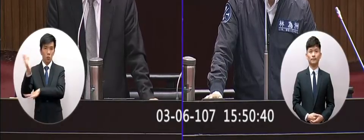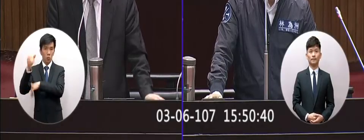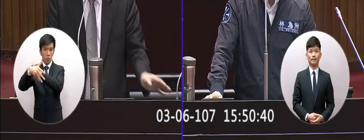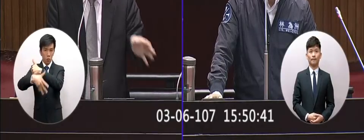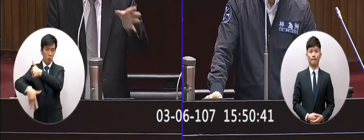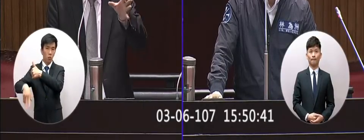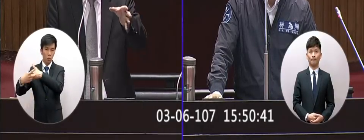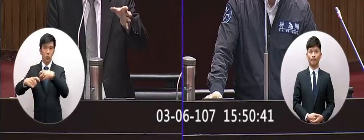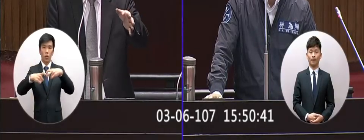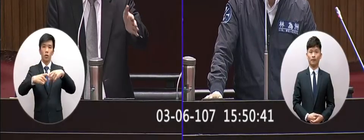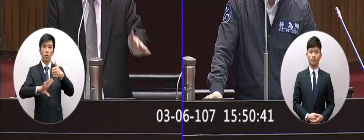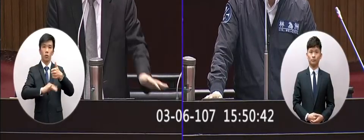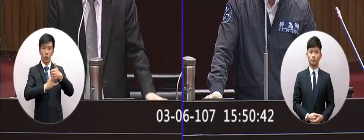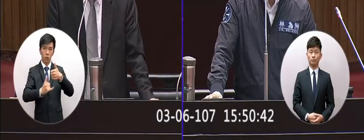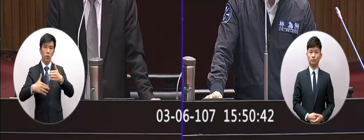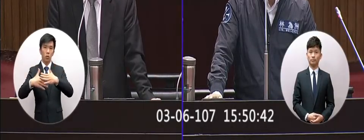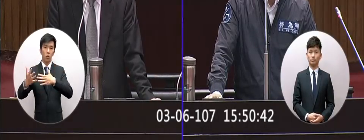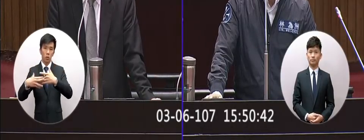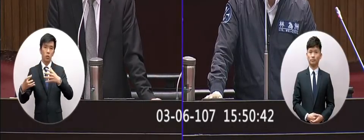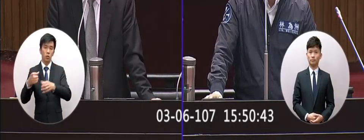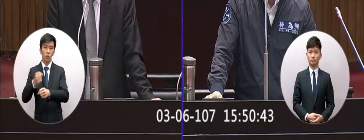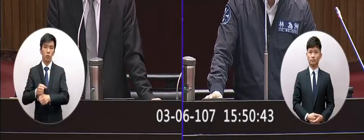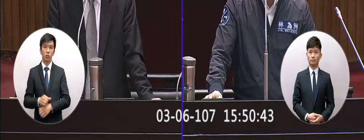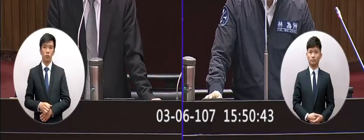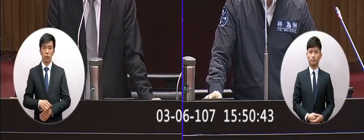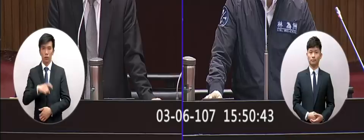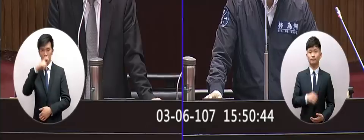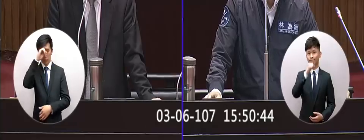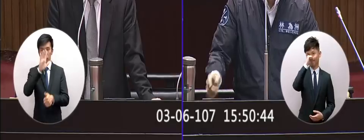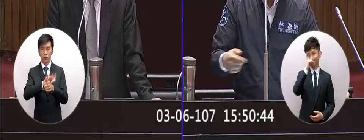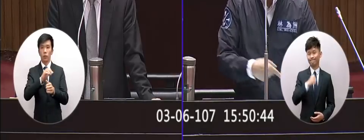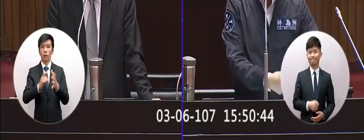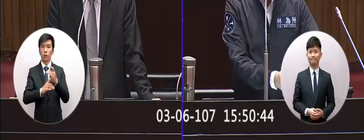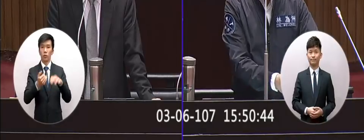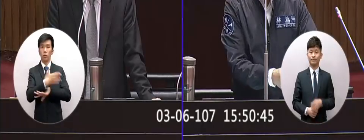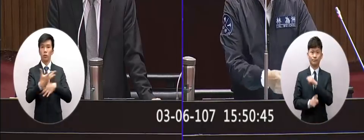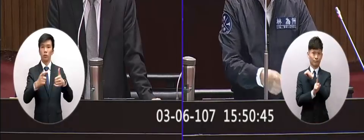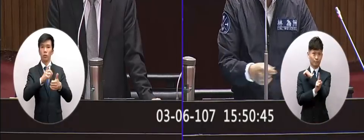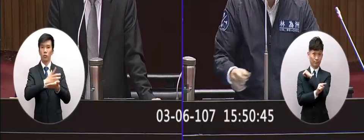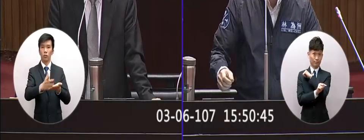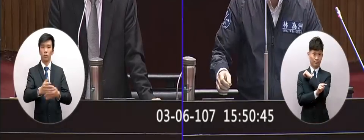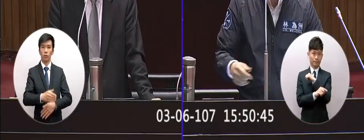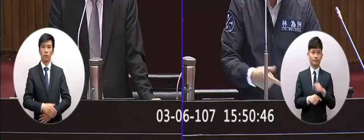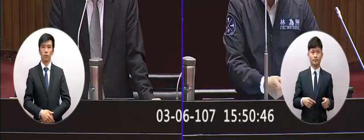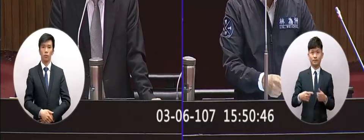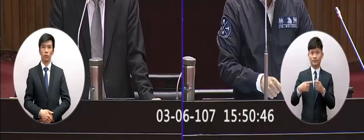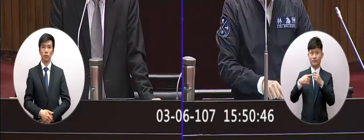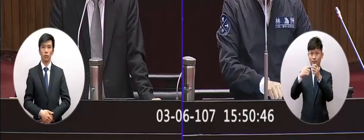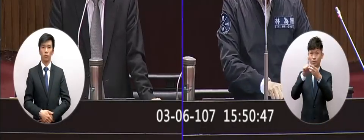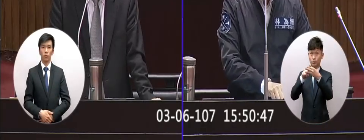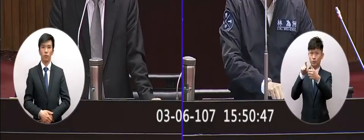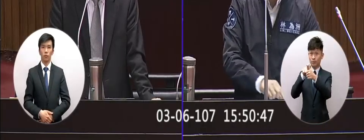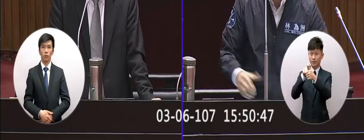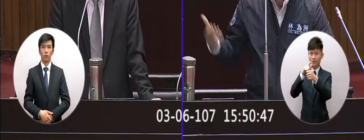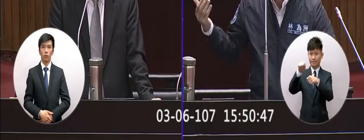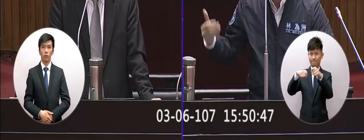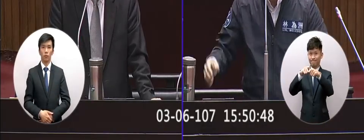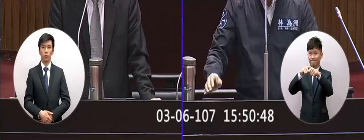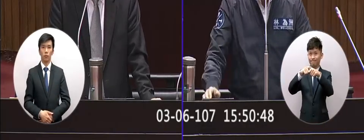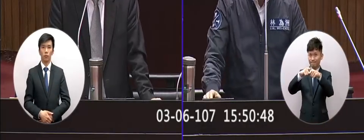合，来解决新竹县啊、哦、本身特有的这个问题。 最后哈、哦，这个第一个主题的结论哈、哦，我